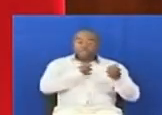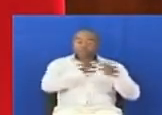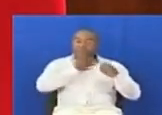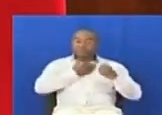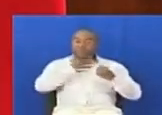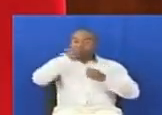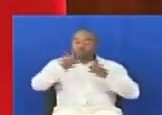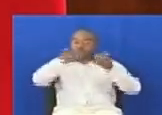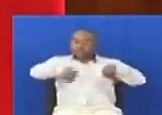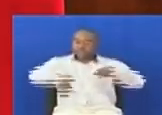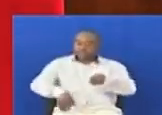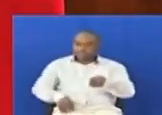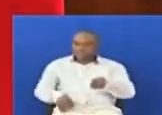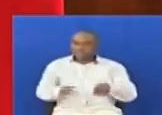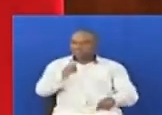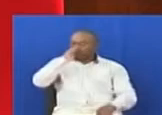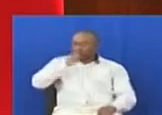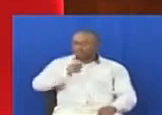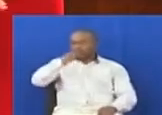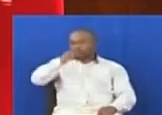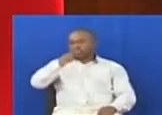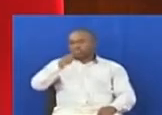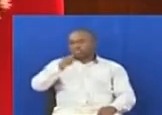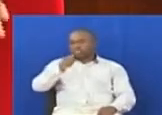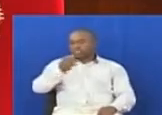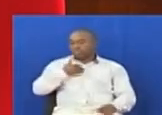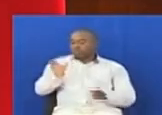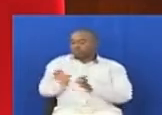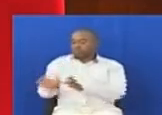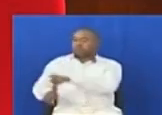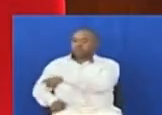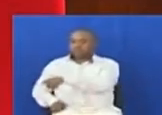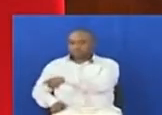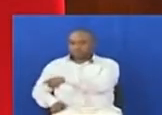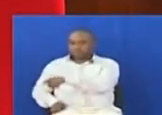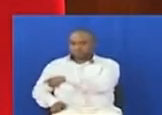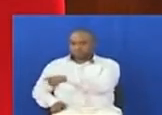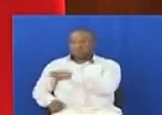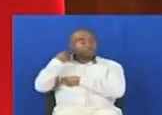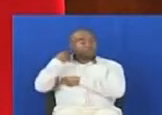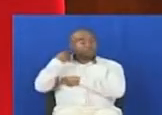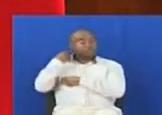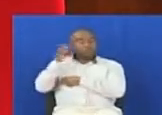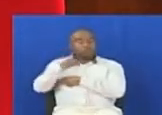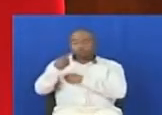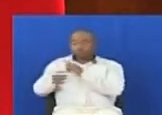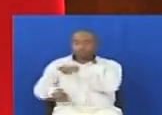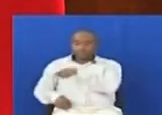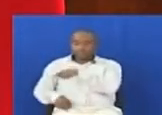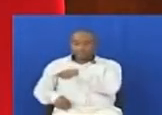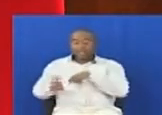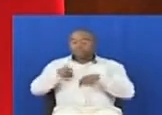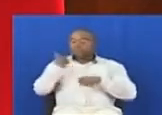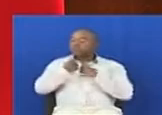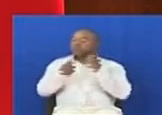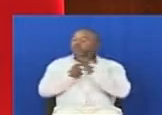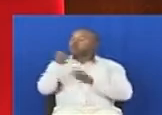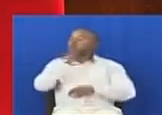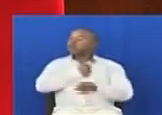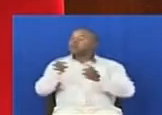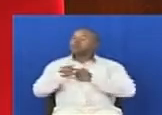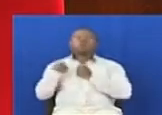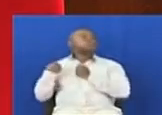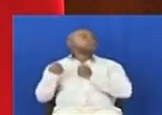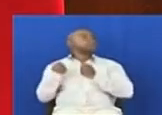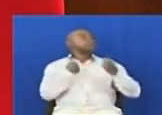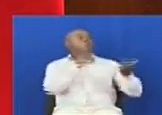wakifika wanakwenda wanapimwa na wanawekwa kwenye eneo maalum. Niliwasikia watu watatoa jana wanazungumza. Lakini wakwao wanakuja mpaka bandarini Dar es